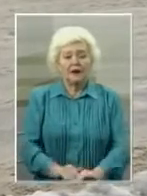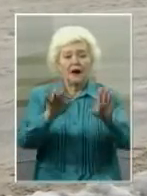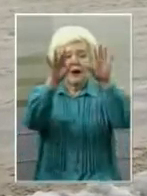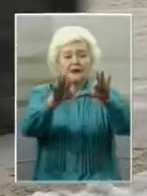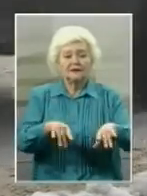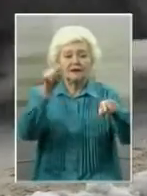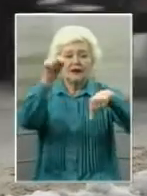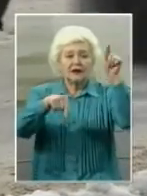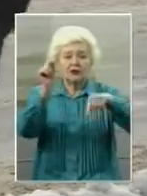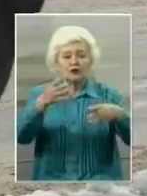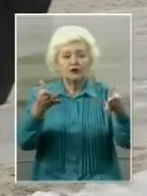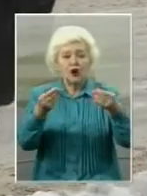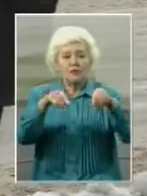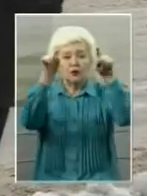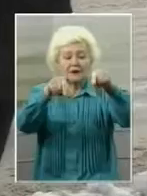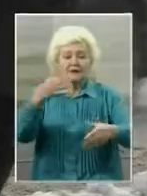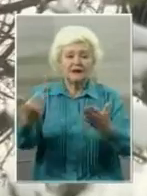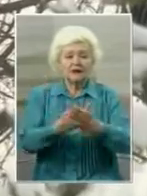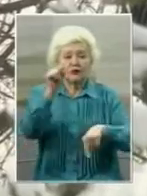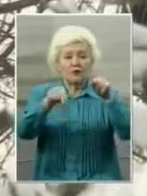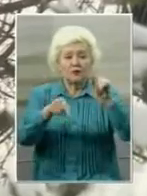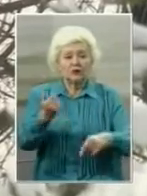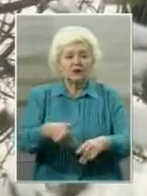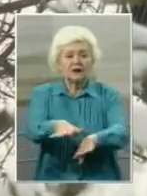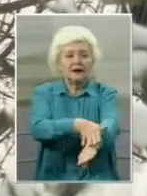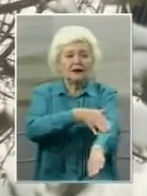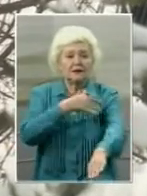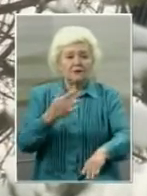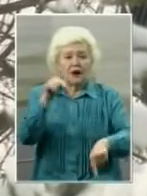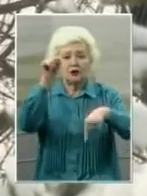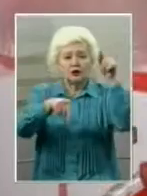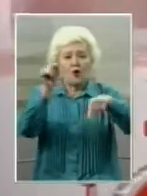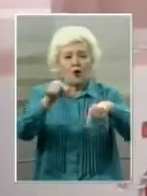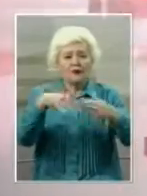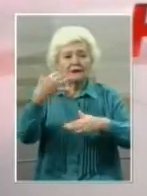Сніг, дощ, мокрий сніг і знову дощ. Скільки триватимуть опади на Херсонщині?